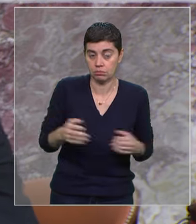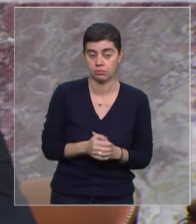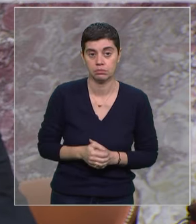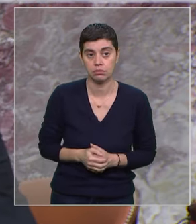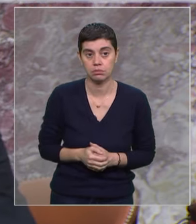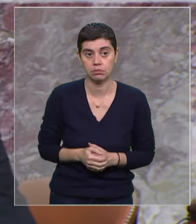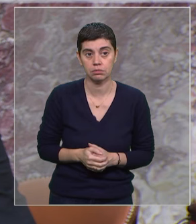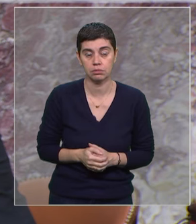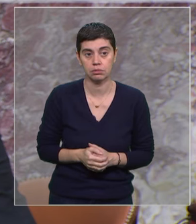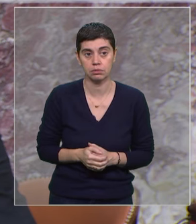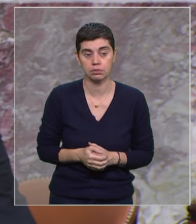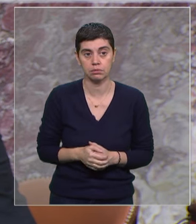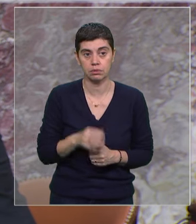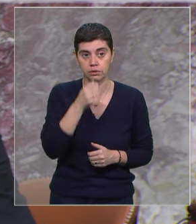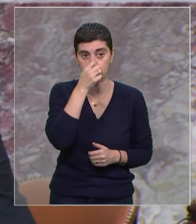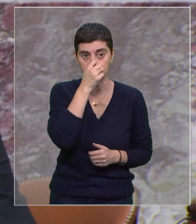Je vous remercie.